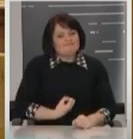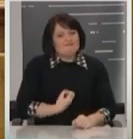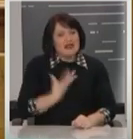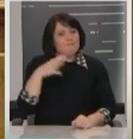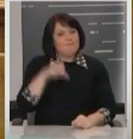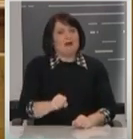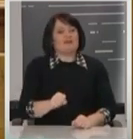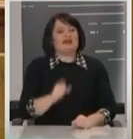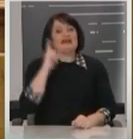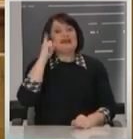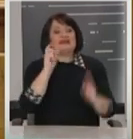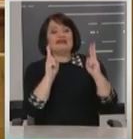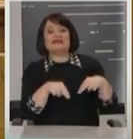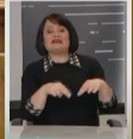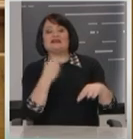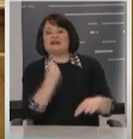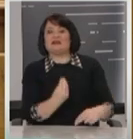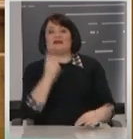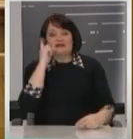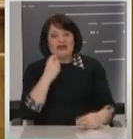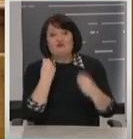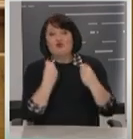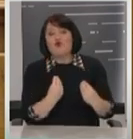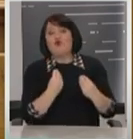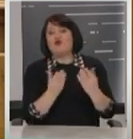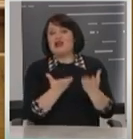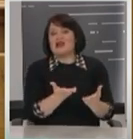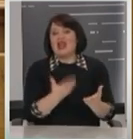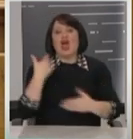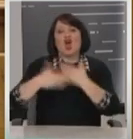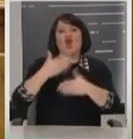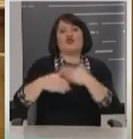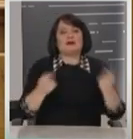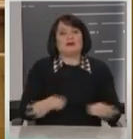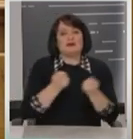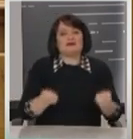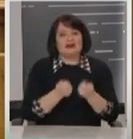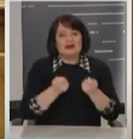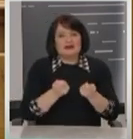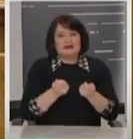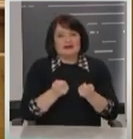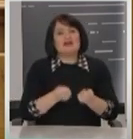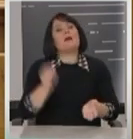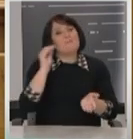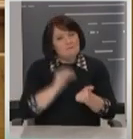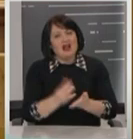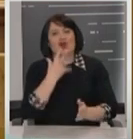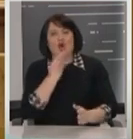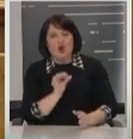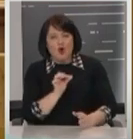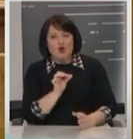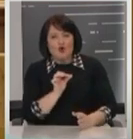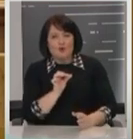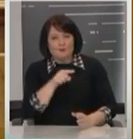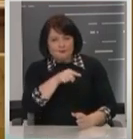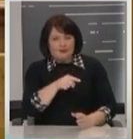Σας γνωρίζει πολύ καλά, αυτή ήταν η αιτία, γνωρίζει τι κάνατε όλα αυτά τα χρόνια και αυτή θα είναι η αιτία που θα σας οδηγήσει